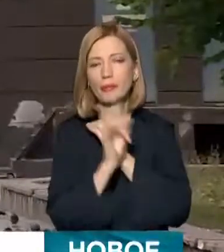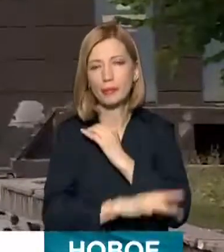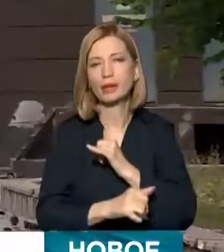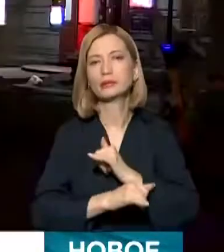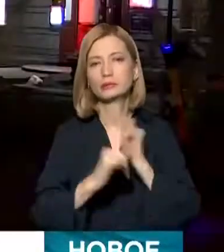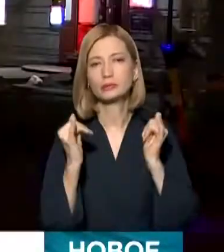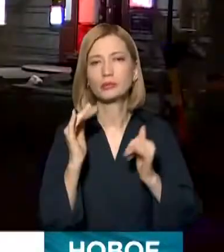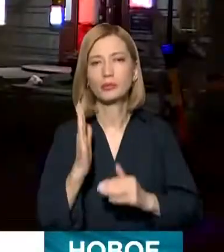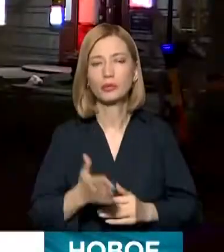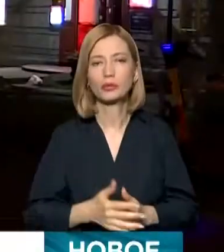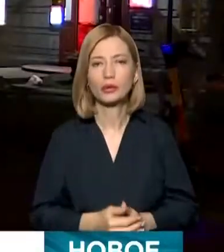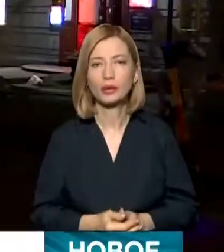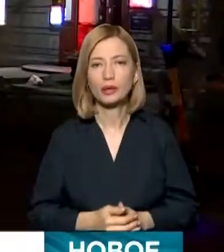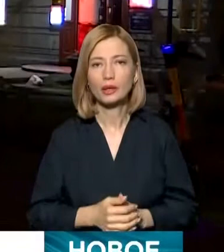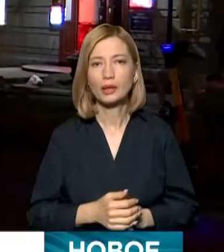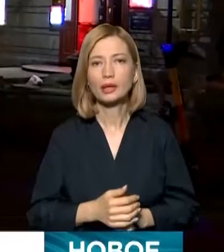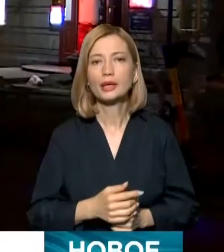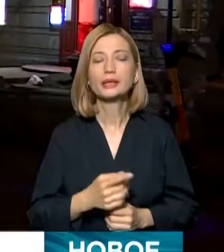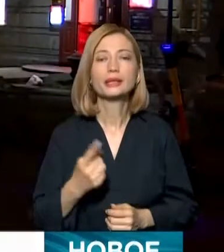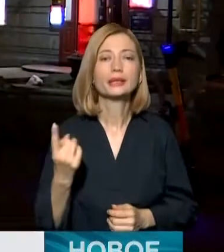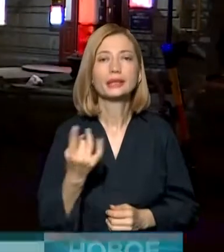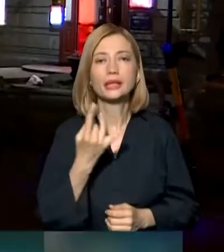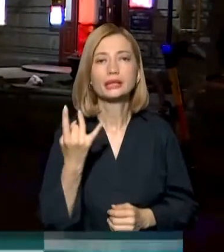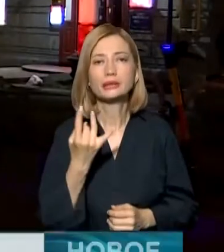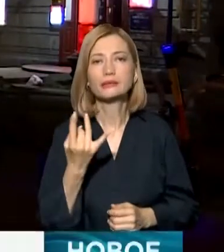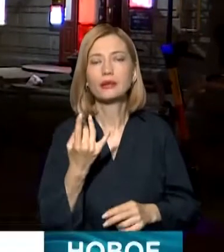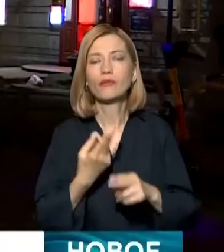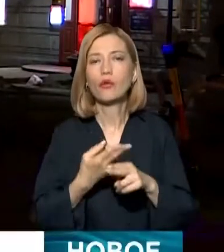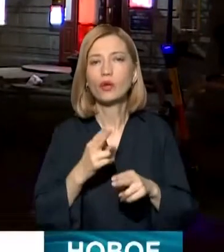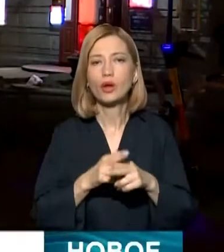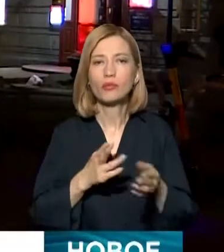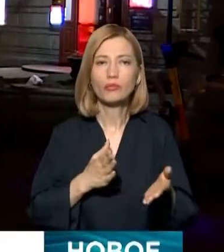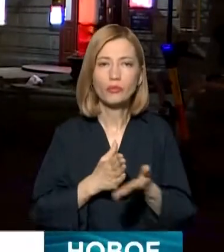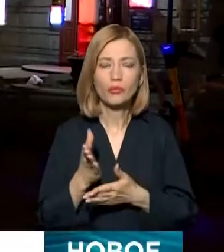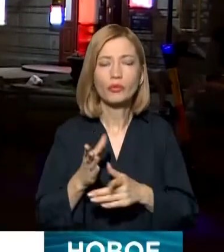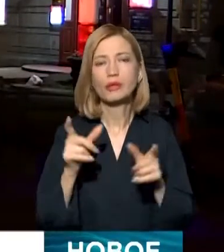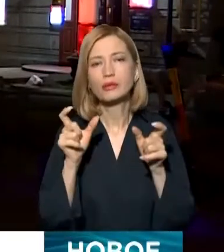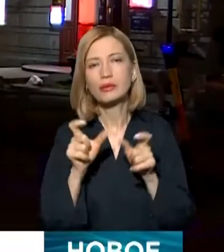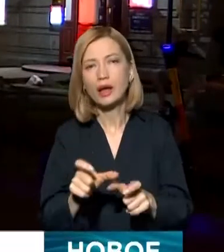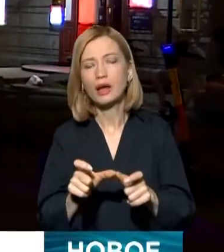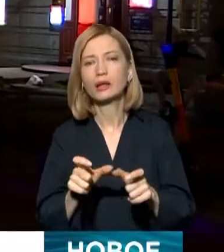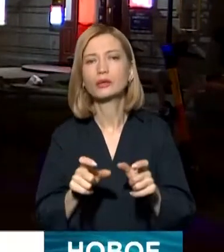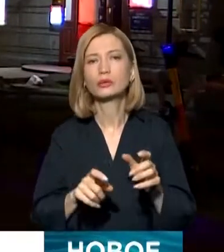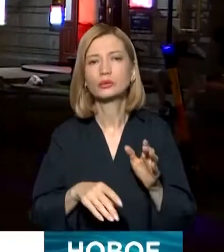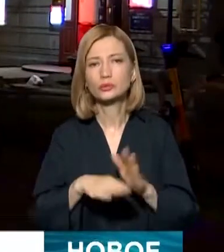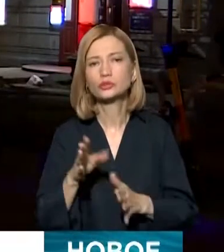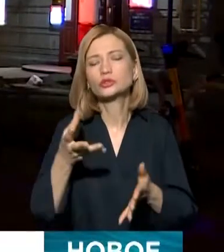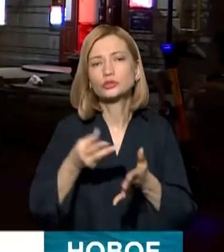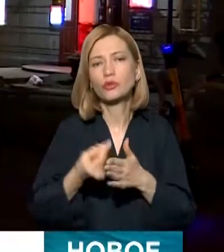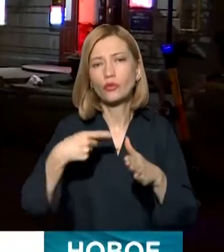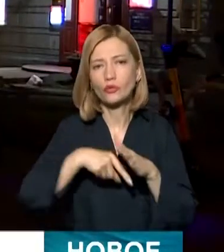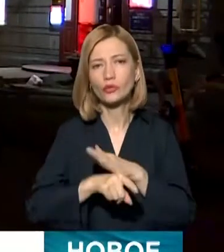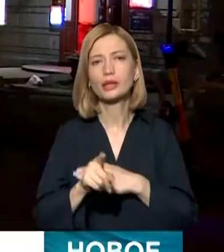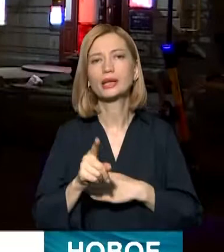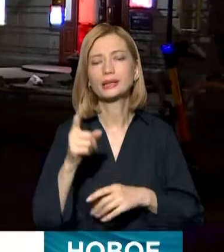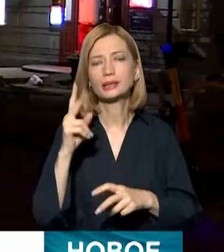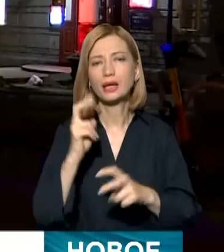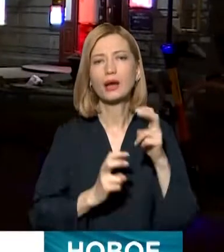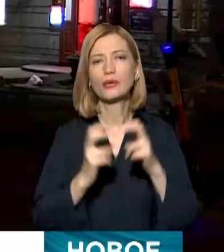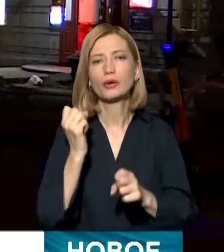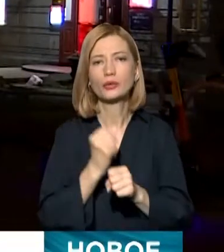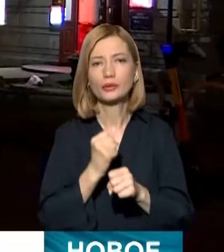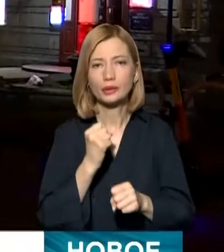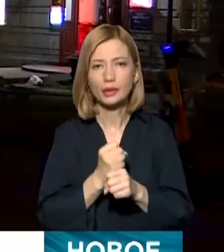эксперты. Единственный путь борьбы с санкциями эффективный – это начало собственного производства. Но начало